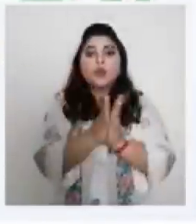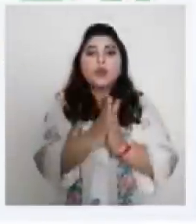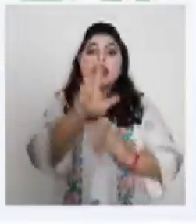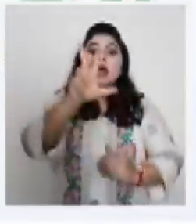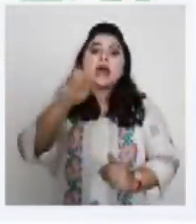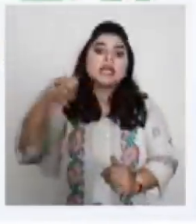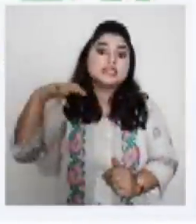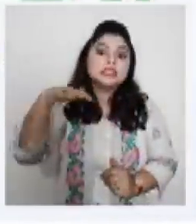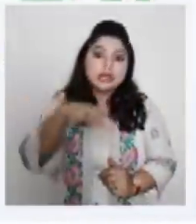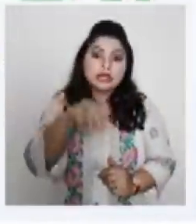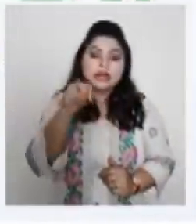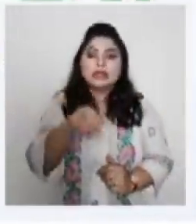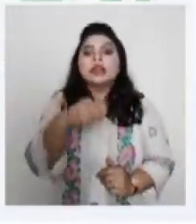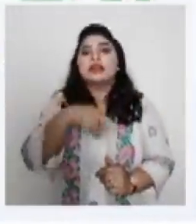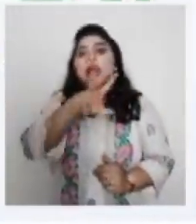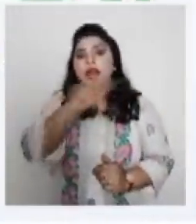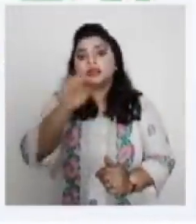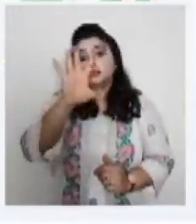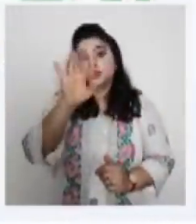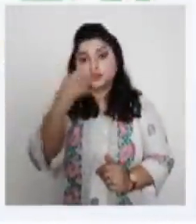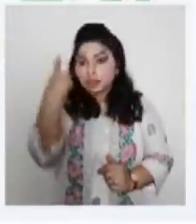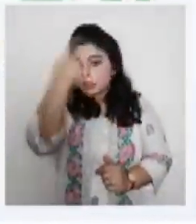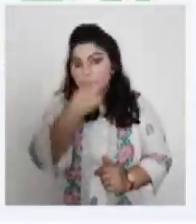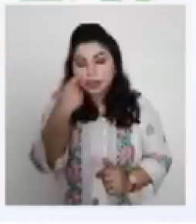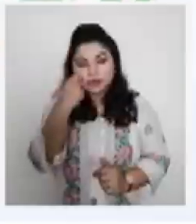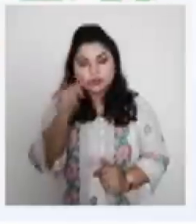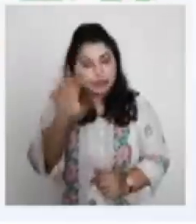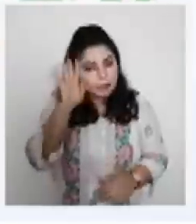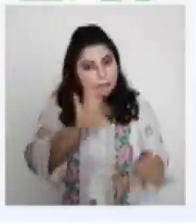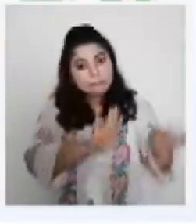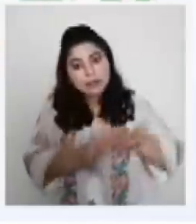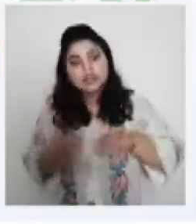১,১৯,৭৫৯ জন এবং এ পর্যন্ত বিশ্বে শনাক্ত হয়েছেন